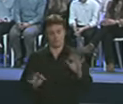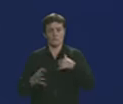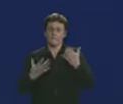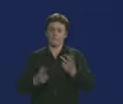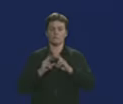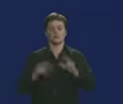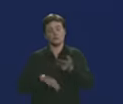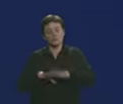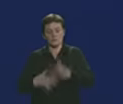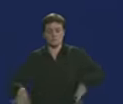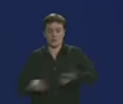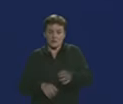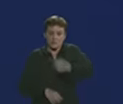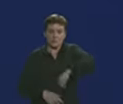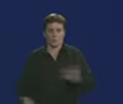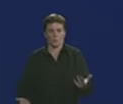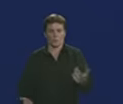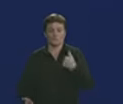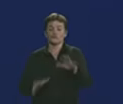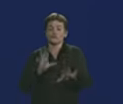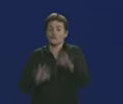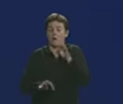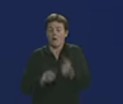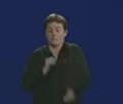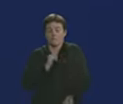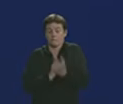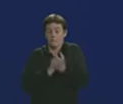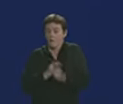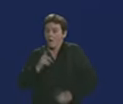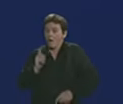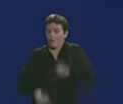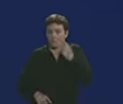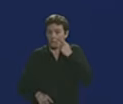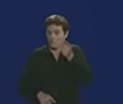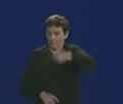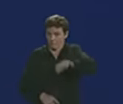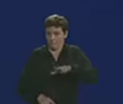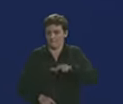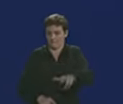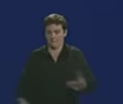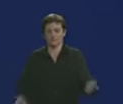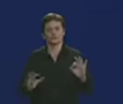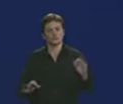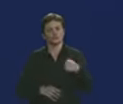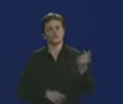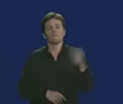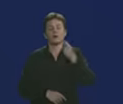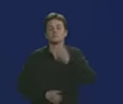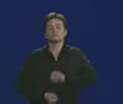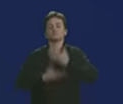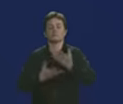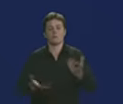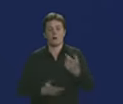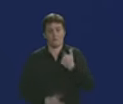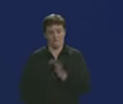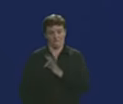pays, du choix historique que vous allez devoir faire. Je viens vous dire que la France n'a